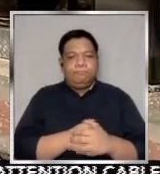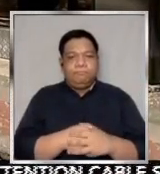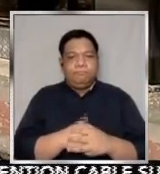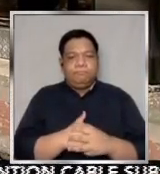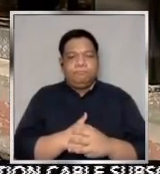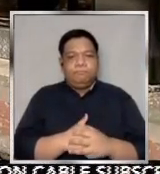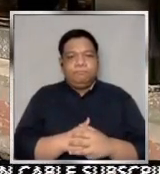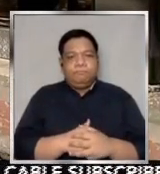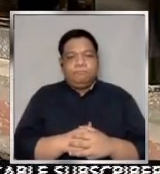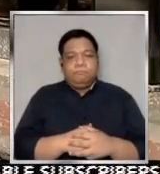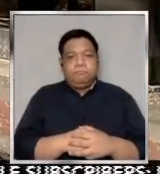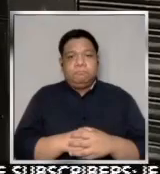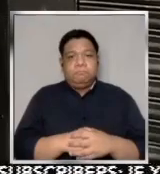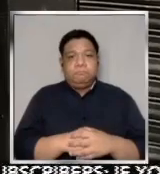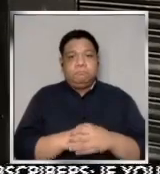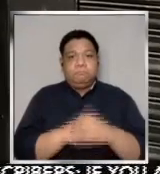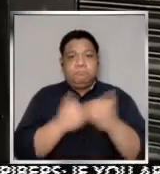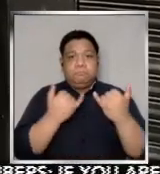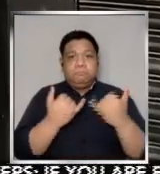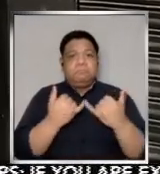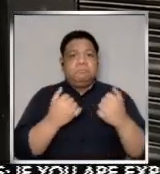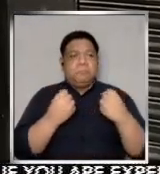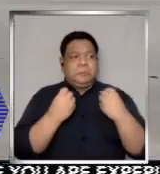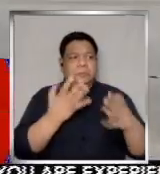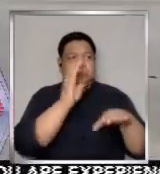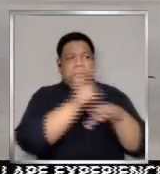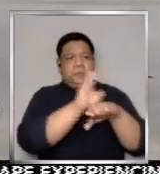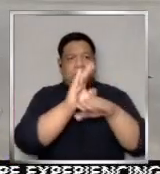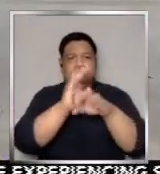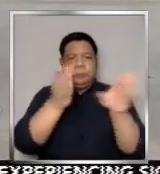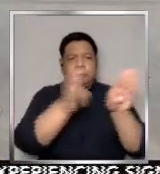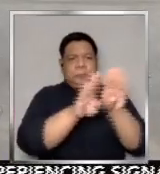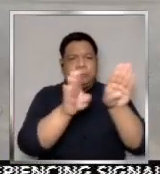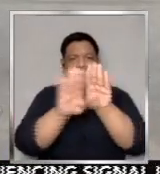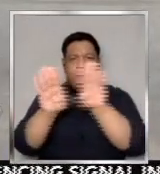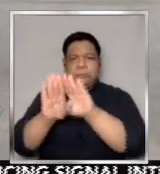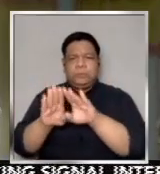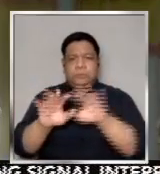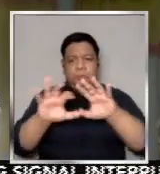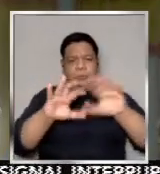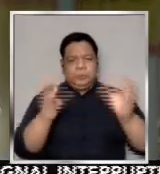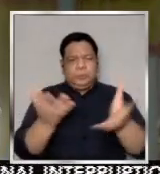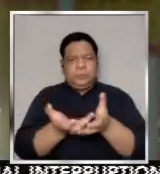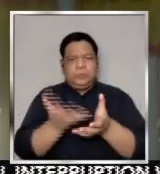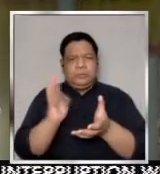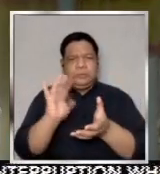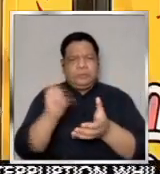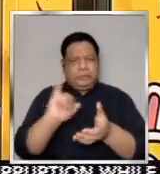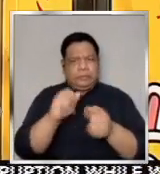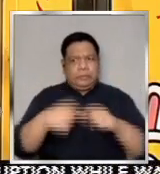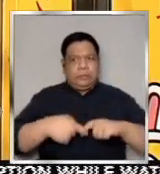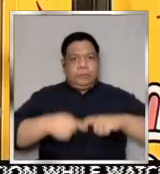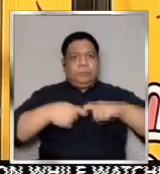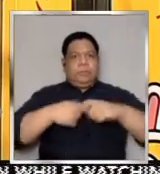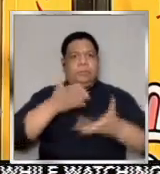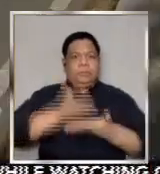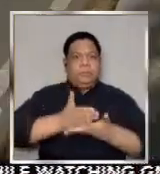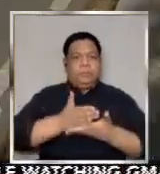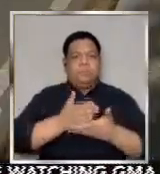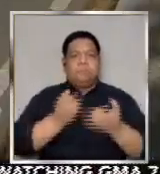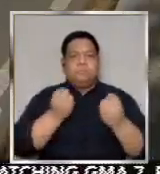Sa pagsasara ng mga industriya at mistulang pagtigil ng mundo dahil sa COVID-19 pandemic, milyong-milyong Pilipino ang nawalan ng